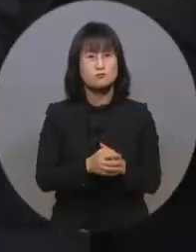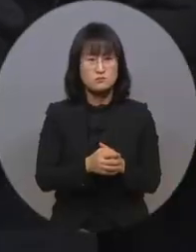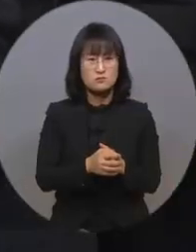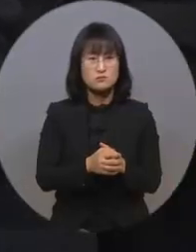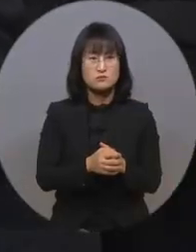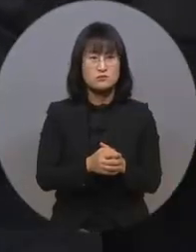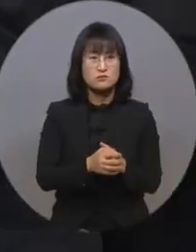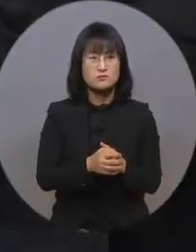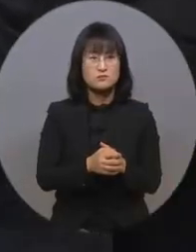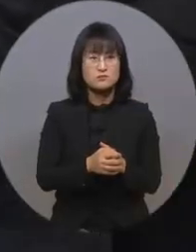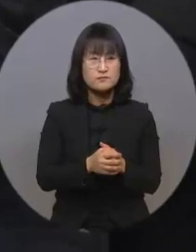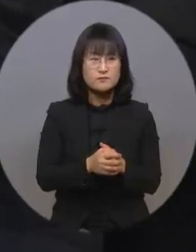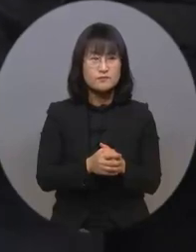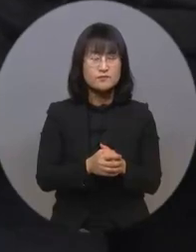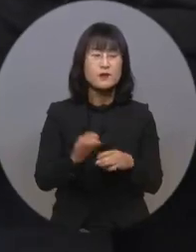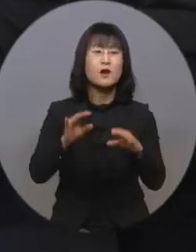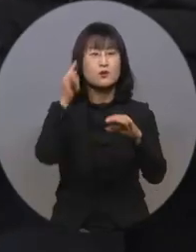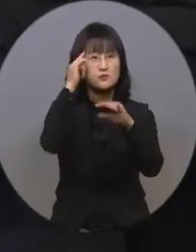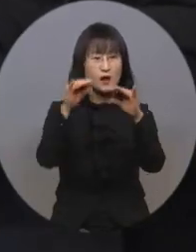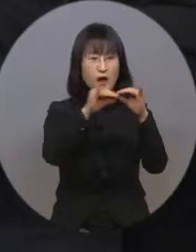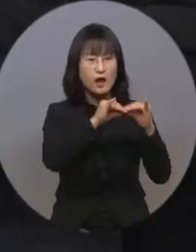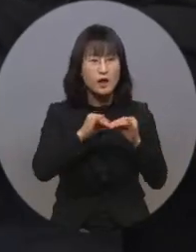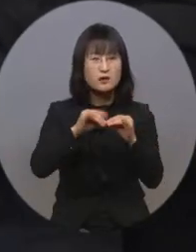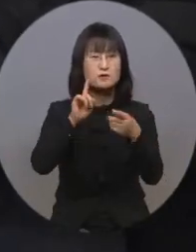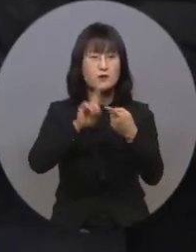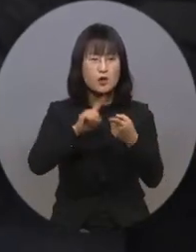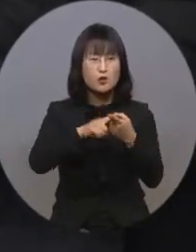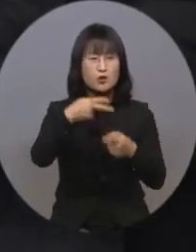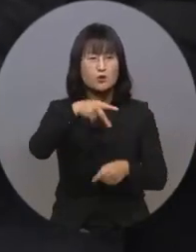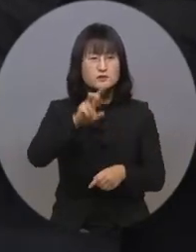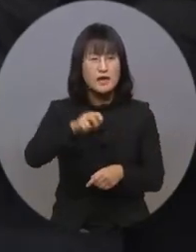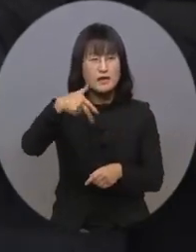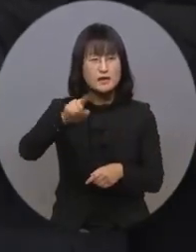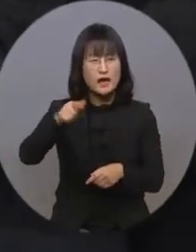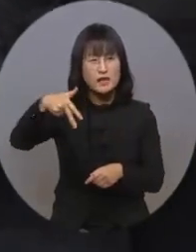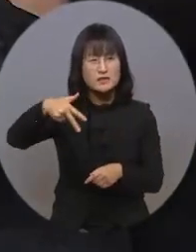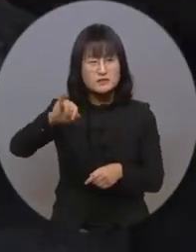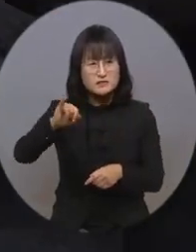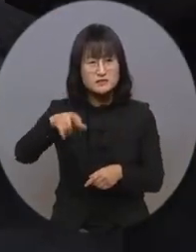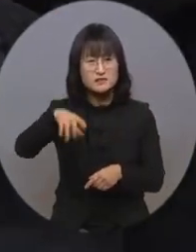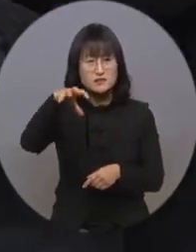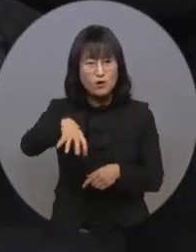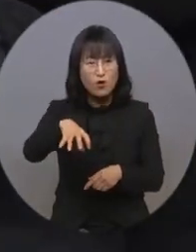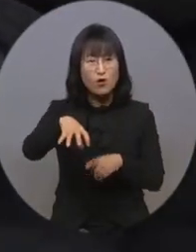모든 편의대로 상반적 진강단의